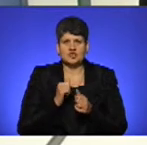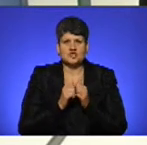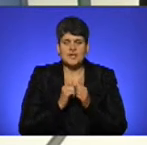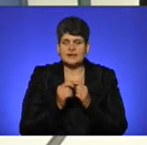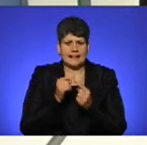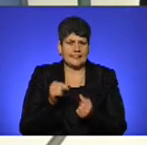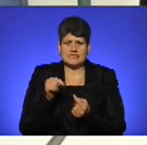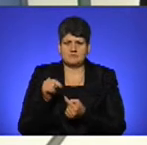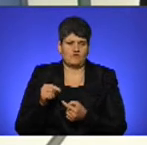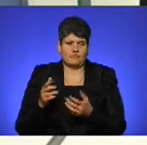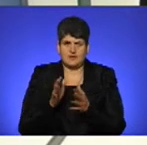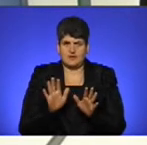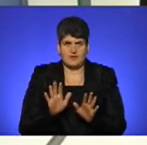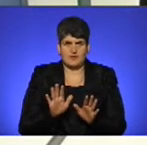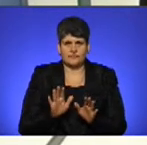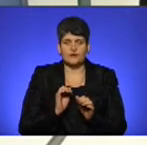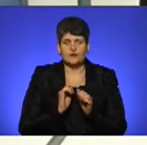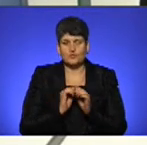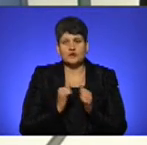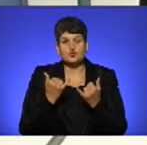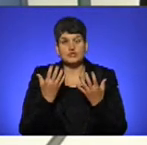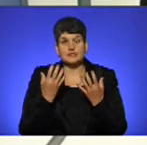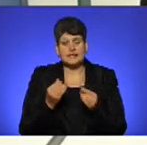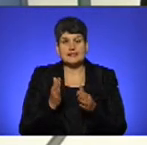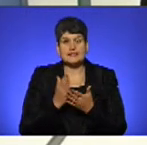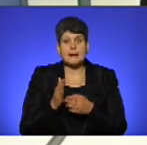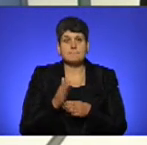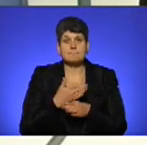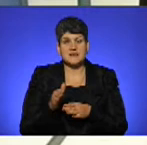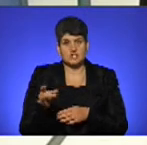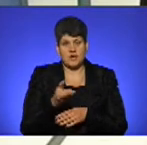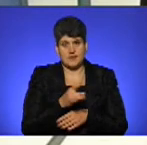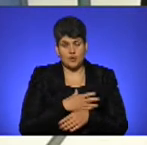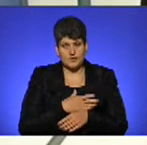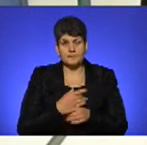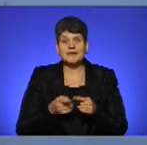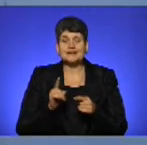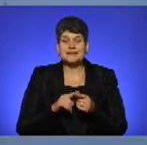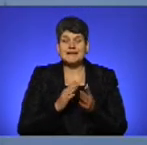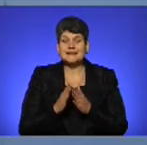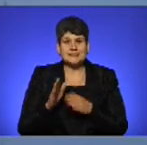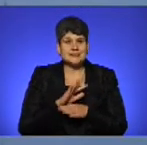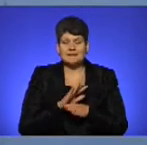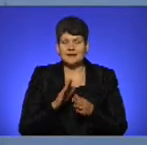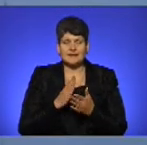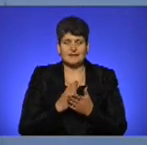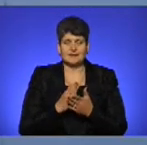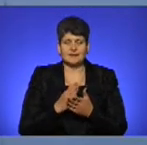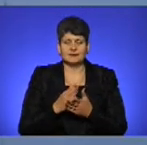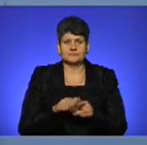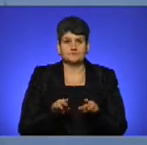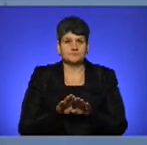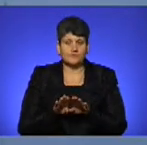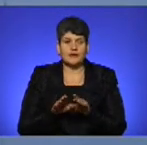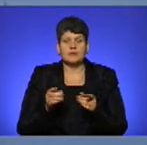не співпадають. Не в кожному районі, вони на сьогоднішній день є міжрайонними. Угу. От, і ця система, вона є неоднорідною. Мінрегіон провів такий